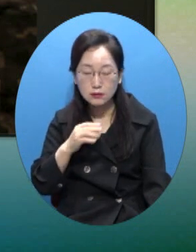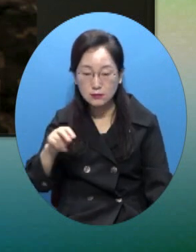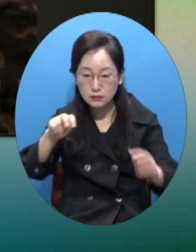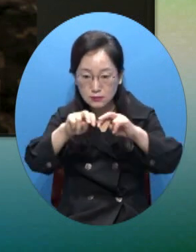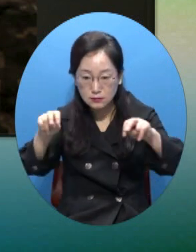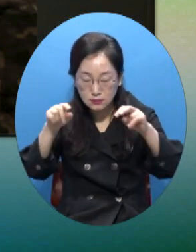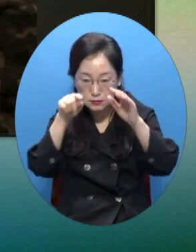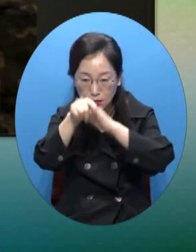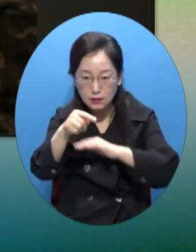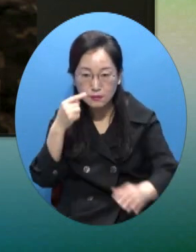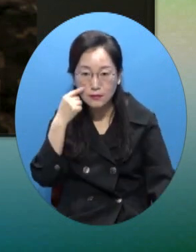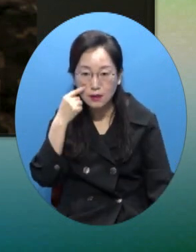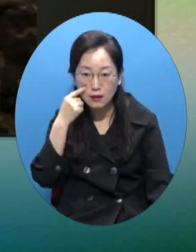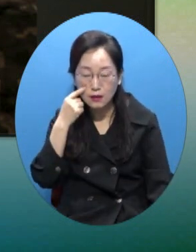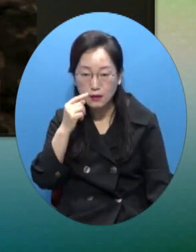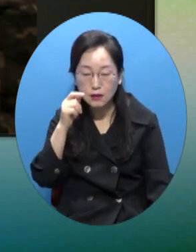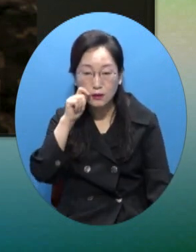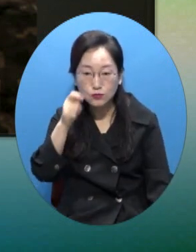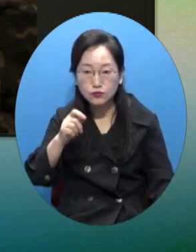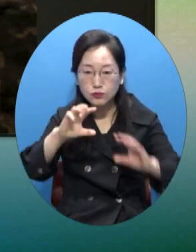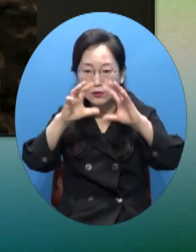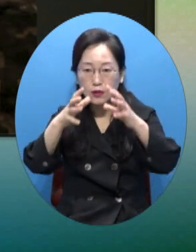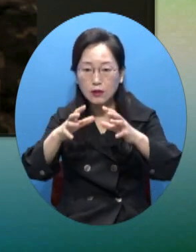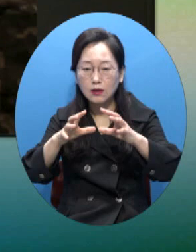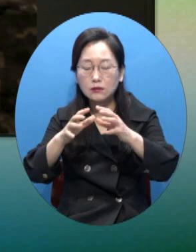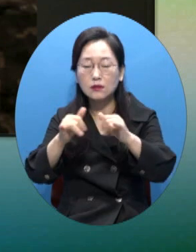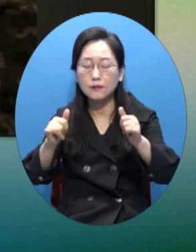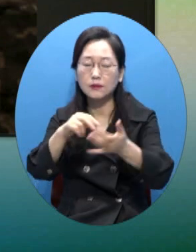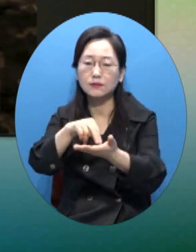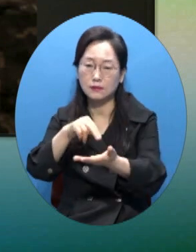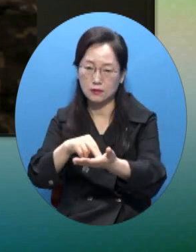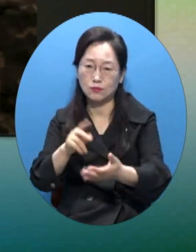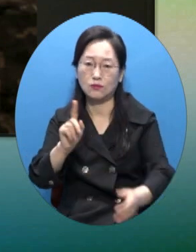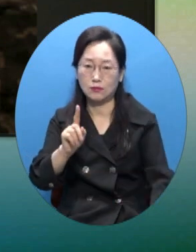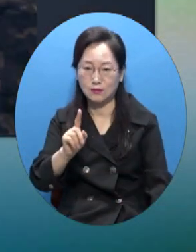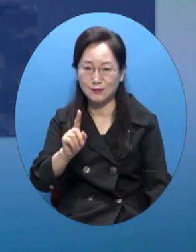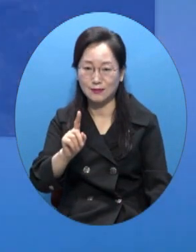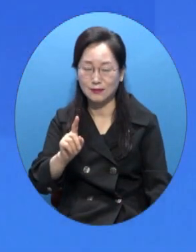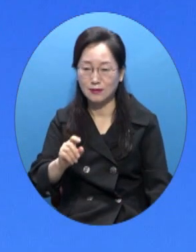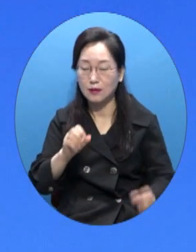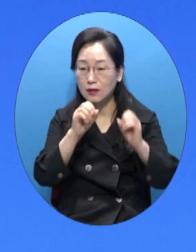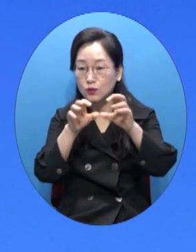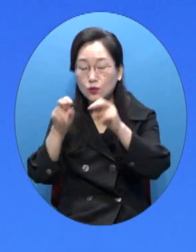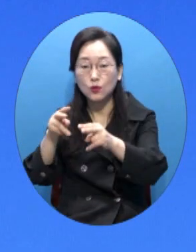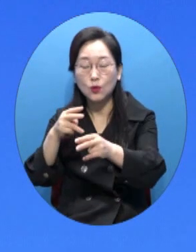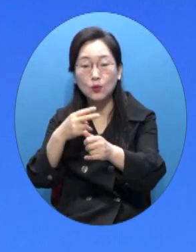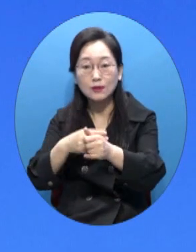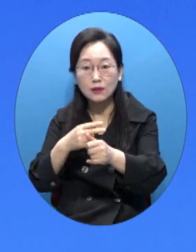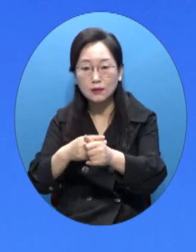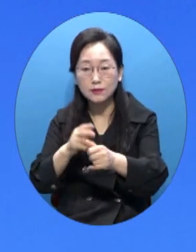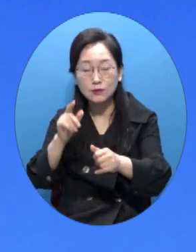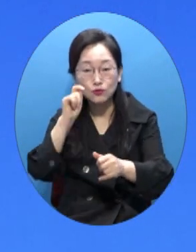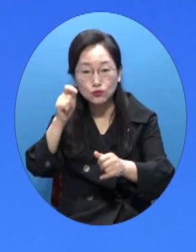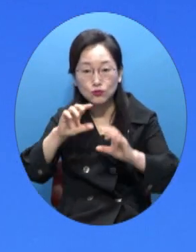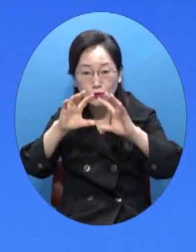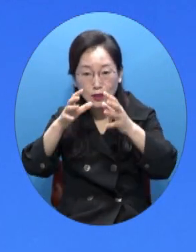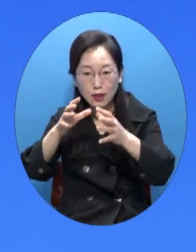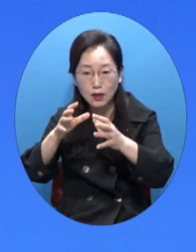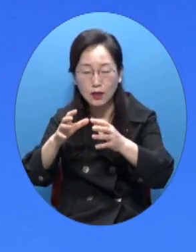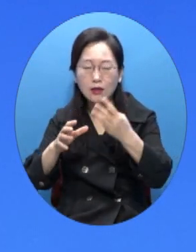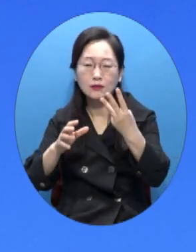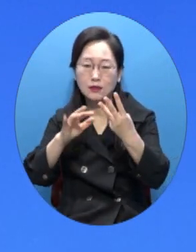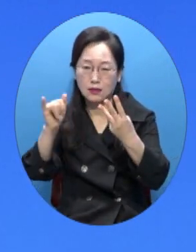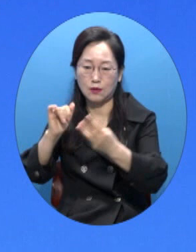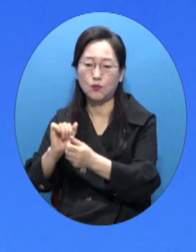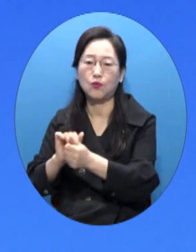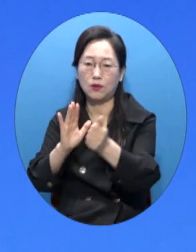있는 국민들은 어떠한 삶을 살고 있겠습니까? 우리 선교사님들도 우크라이나에 세 분이 계신데 그것을